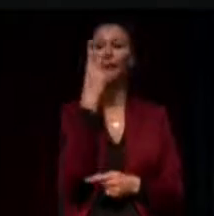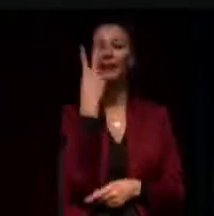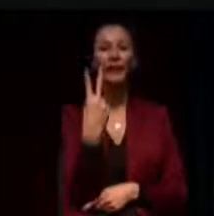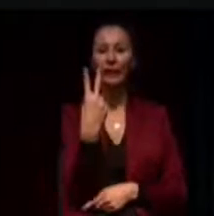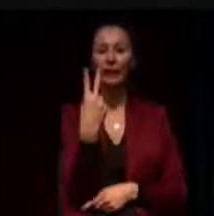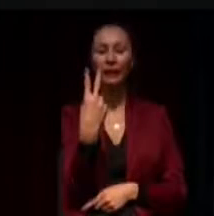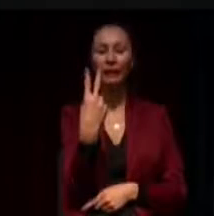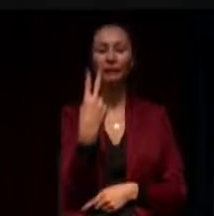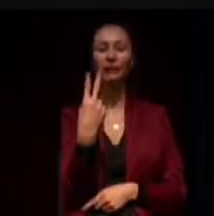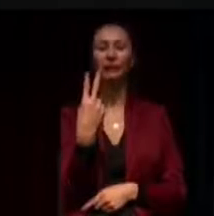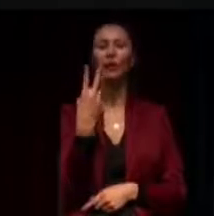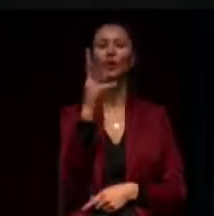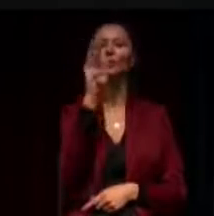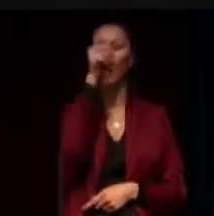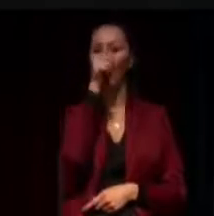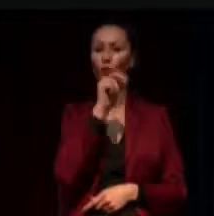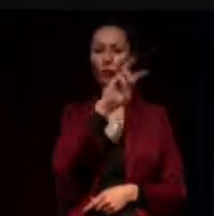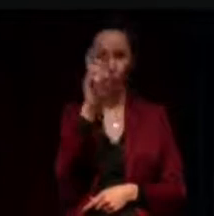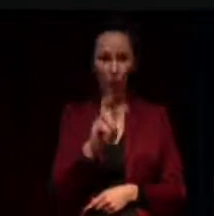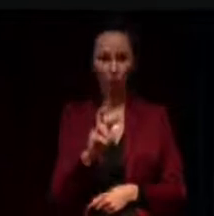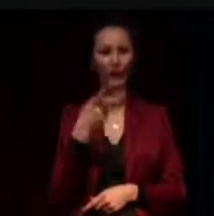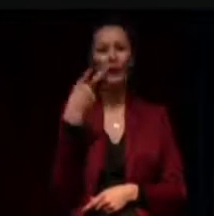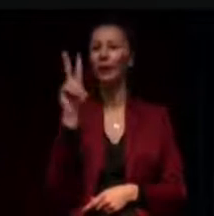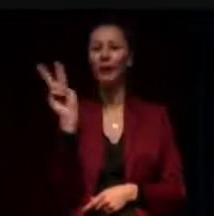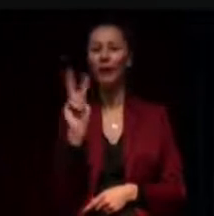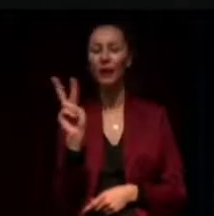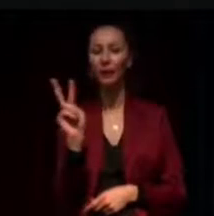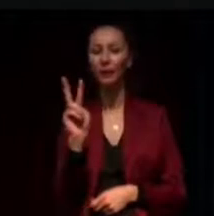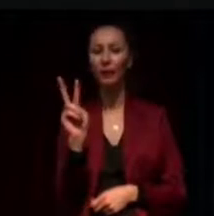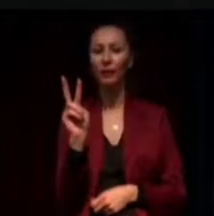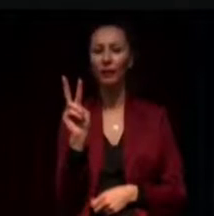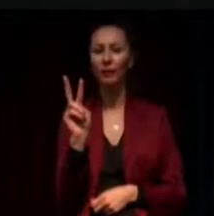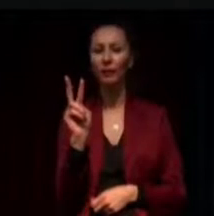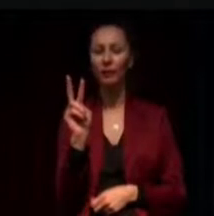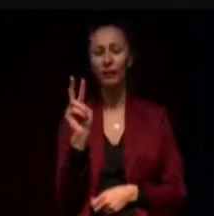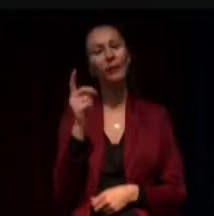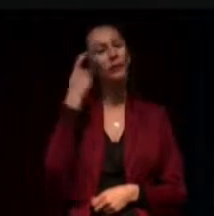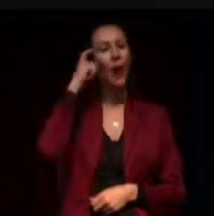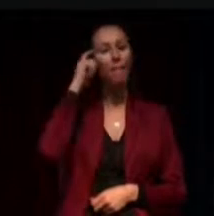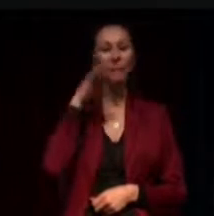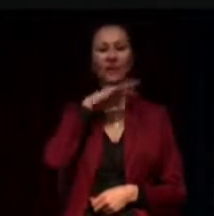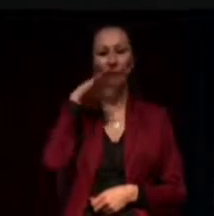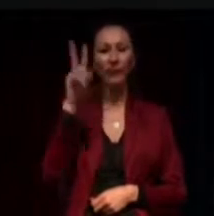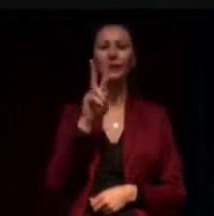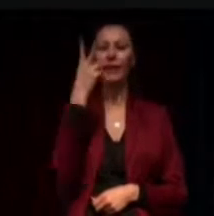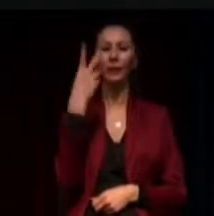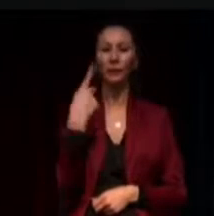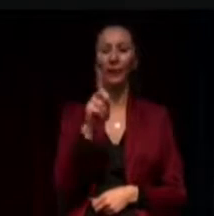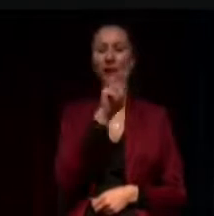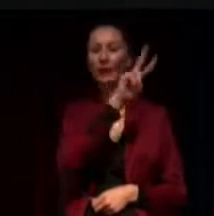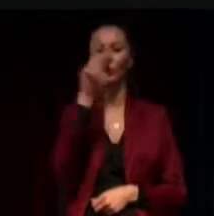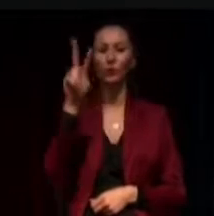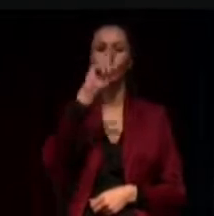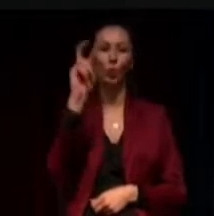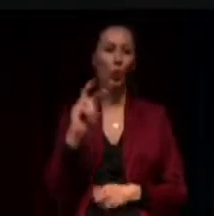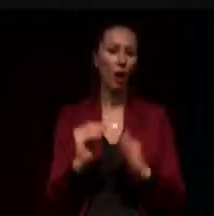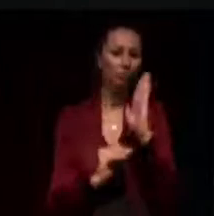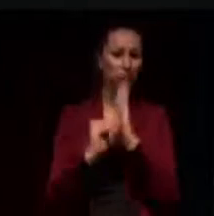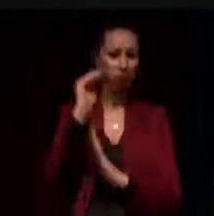2002'de 3600 dolardı. 2020'de IMF tahmini bu, 7700 dolara çıkıyor.